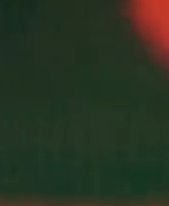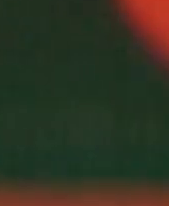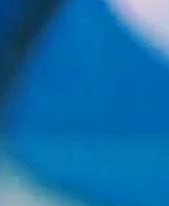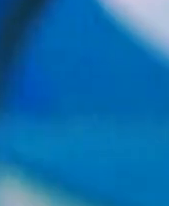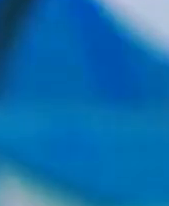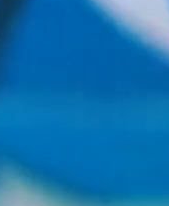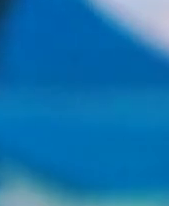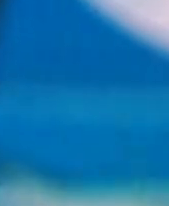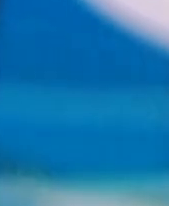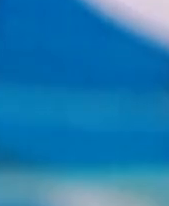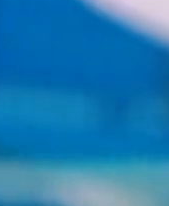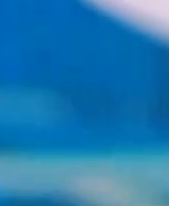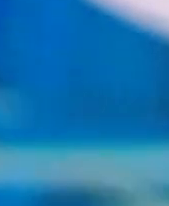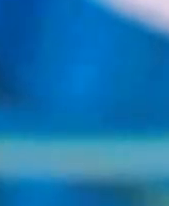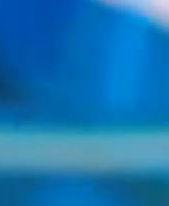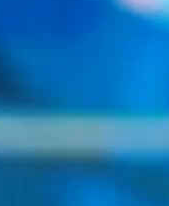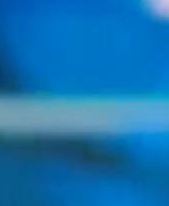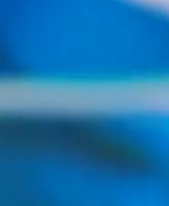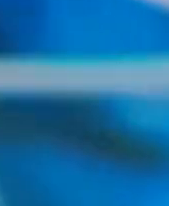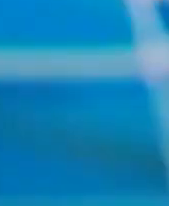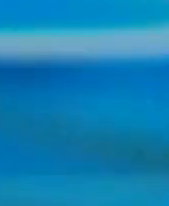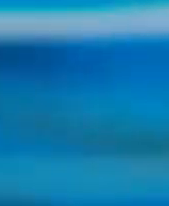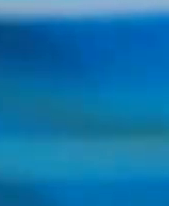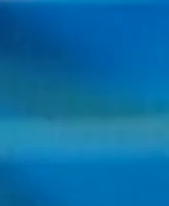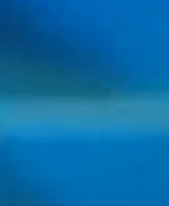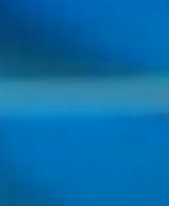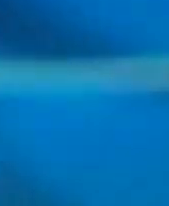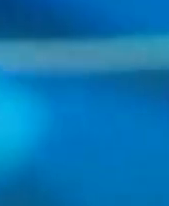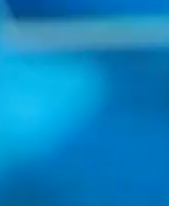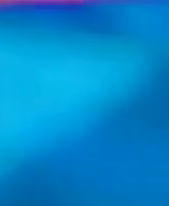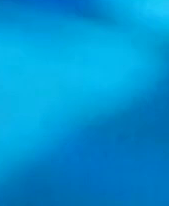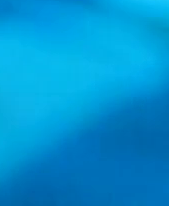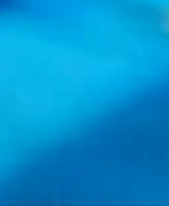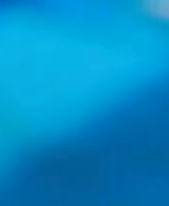важно и нужно знать. Подписывайтесь, ставьте лайки, оставляйте комментарии и